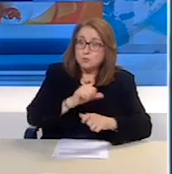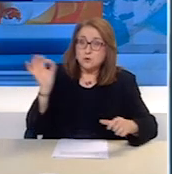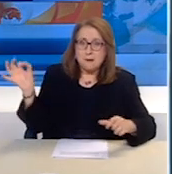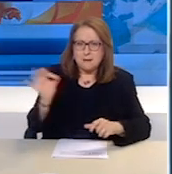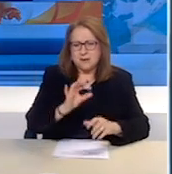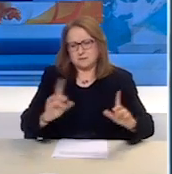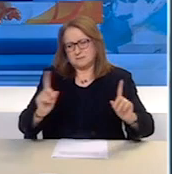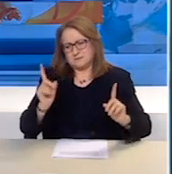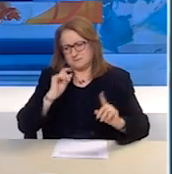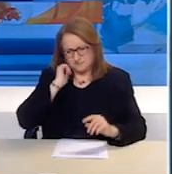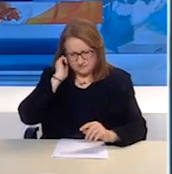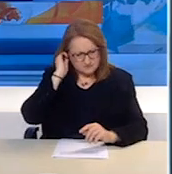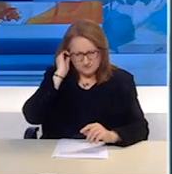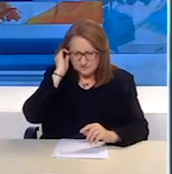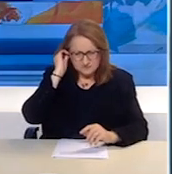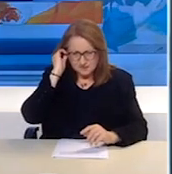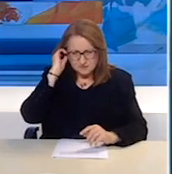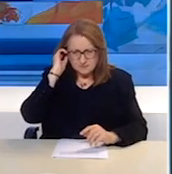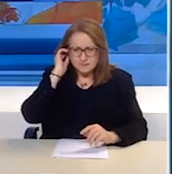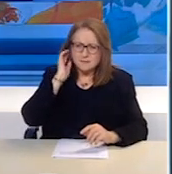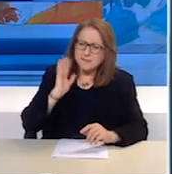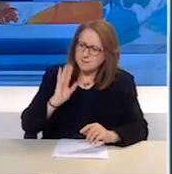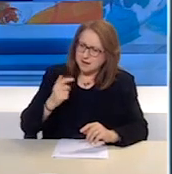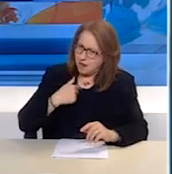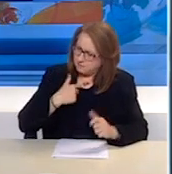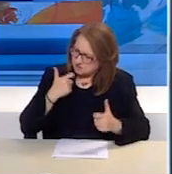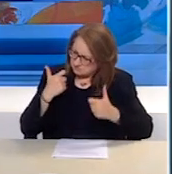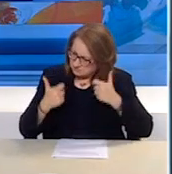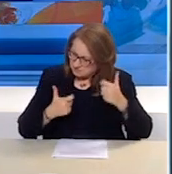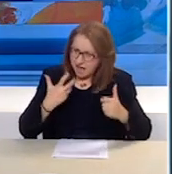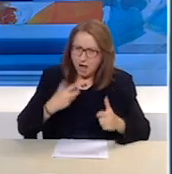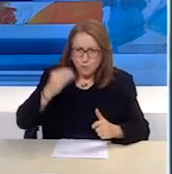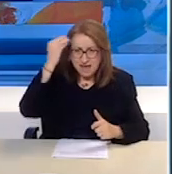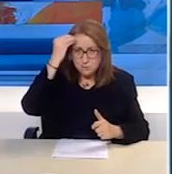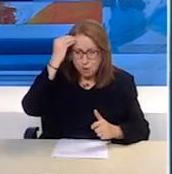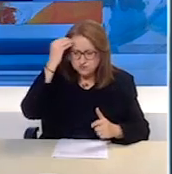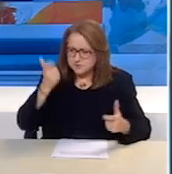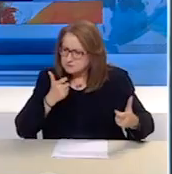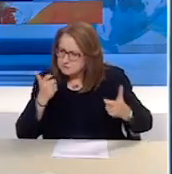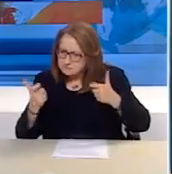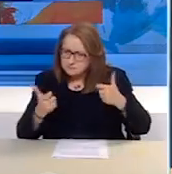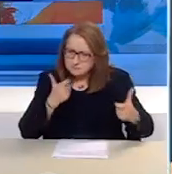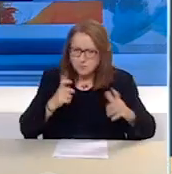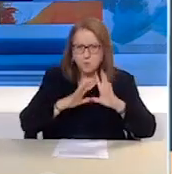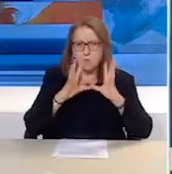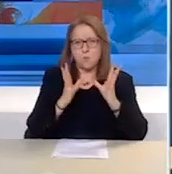μια αβεβαιότητα, οφείλεις να έχεις μια αυξημένη επαγρύπνηση για τα πάντα. Σας ευχαριστούμε πολύ.